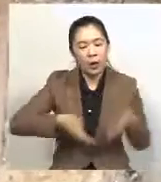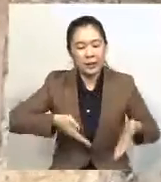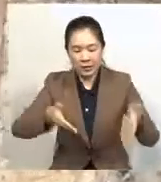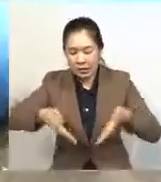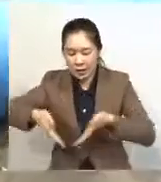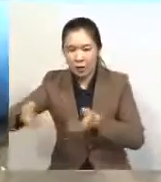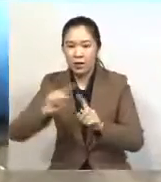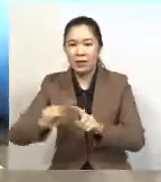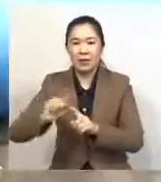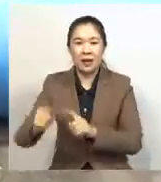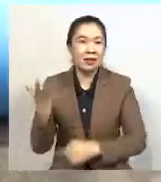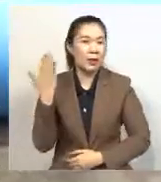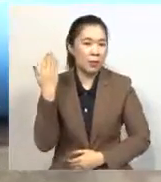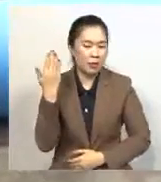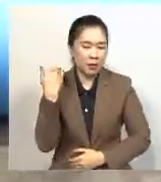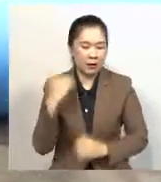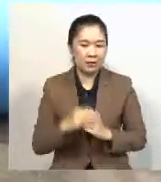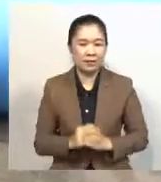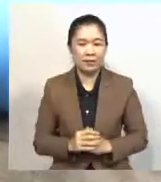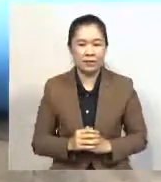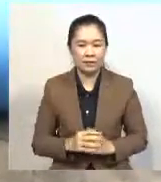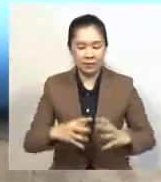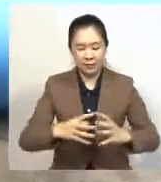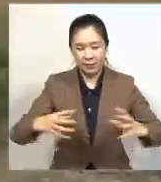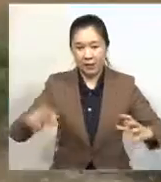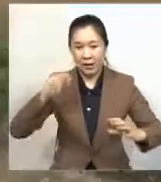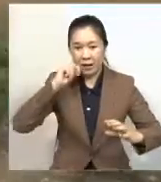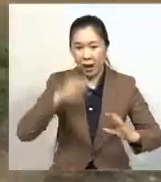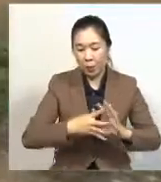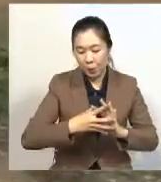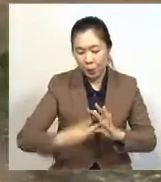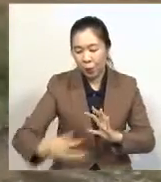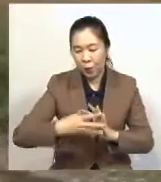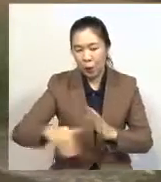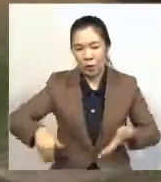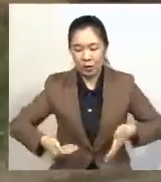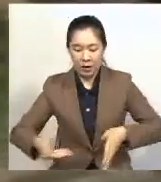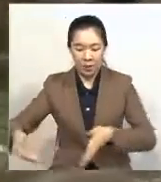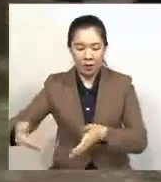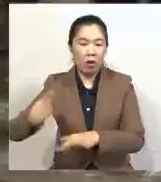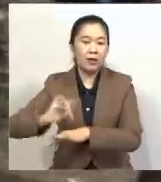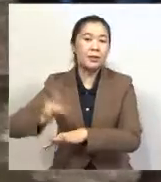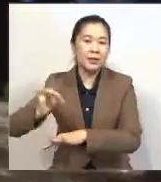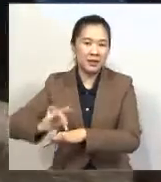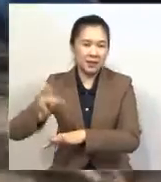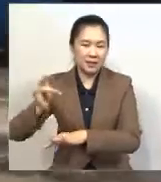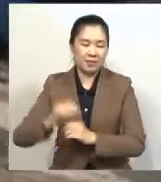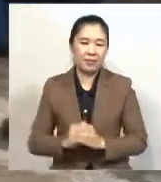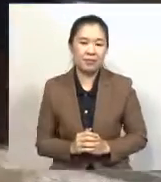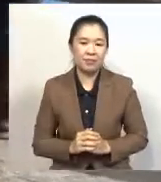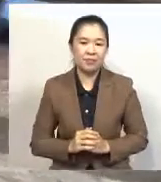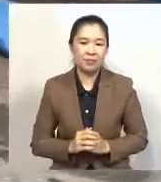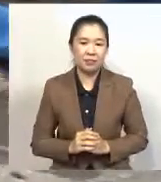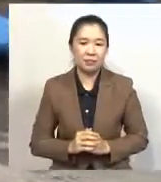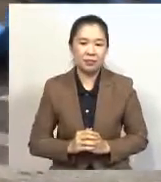ขังจากเหตุเมื่อวานนะคะเพื่อที่จะสูบน้ำลงสู่คลองธรรมชาติของเทศบาลค่ะซึ่งนายกเ